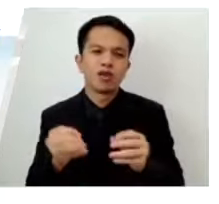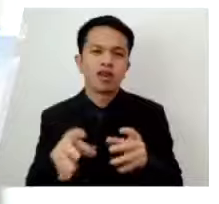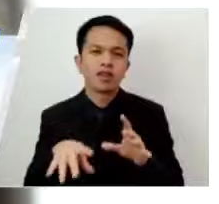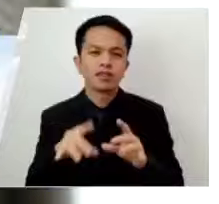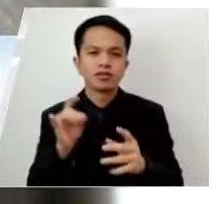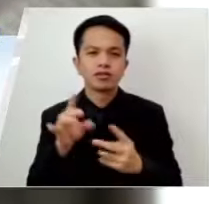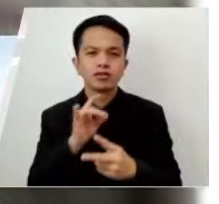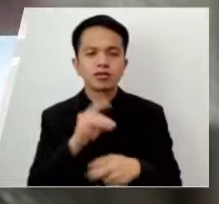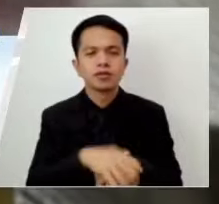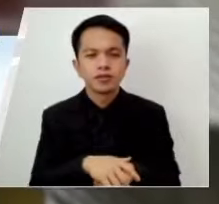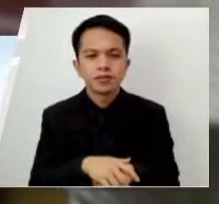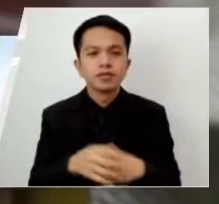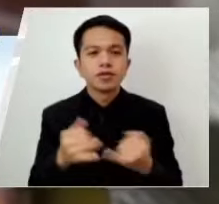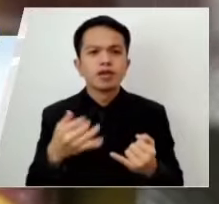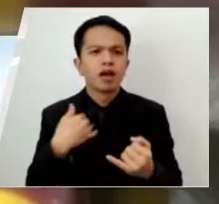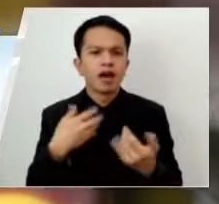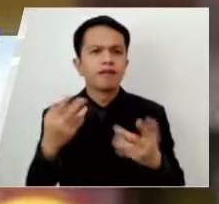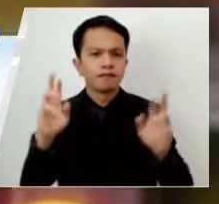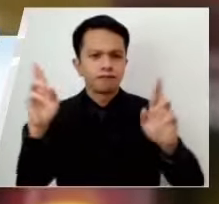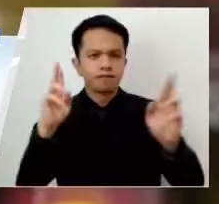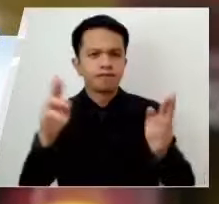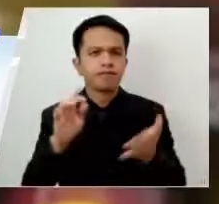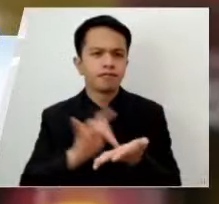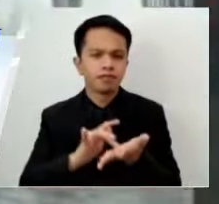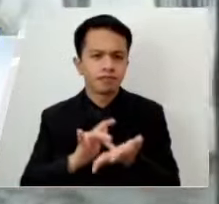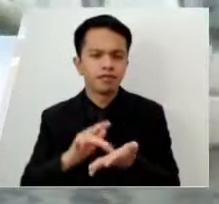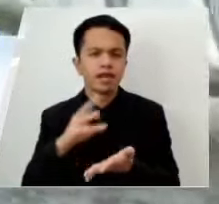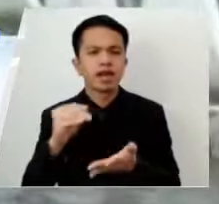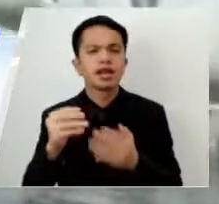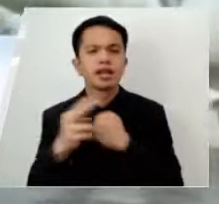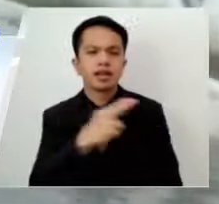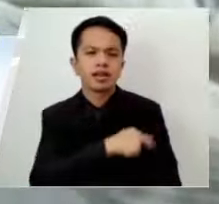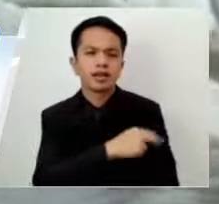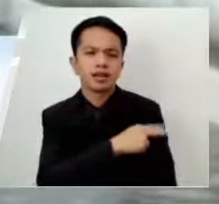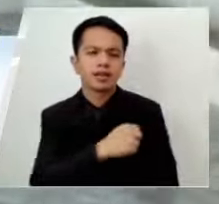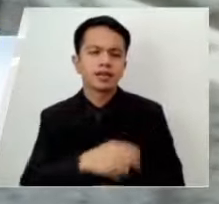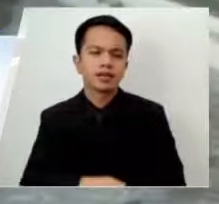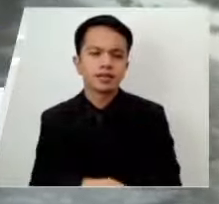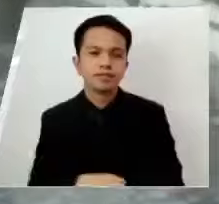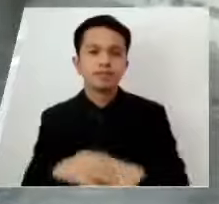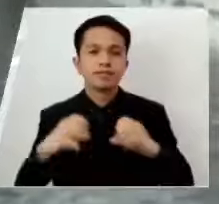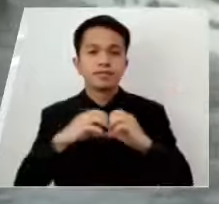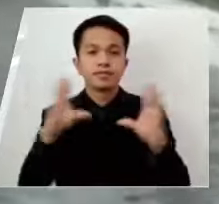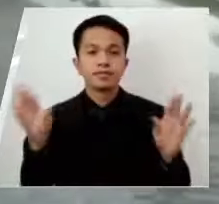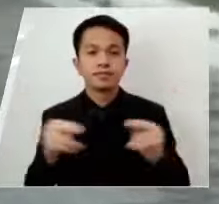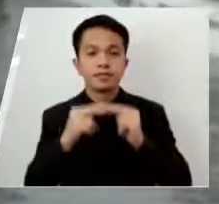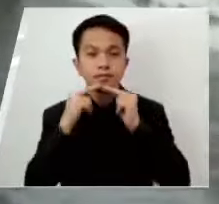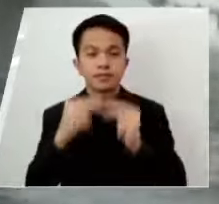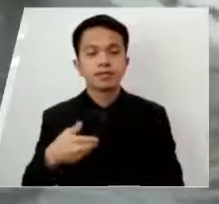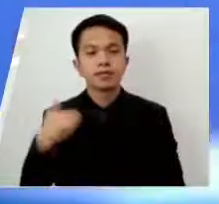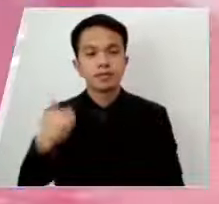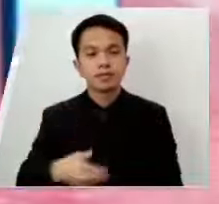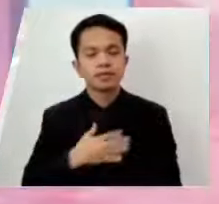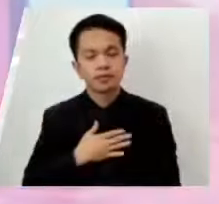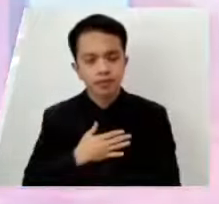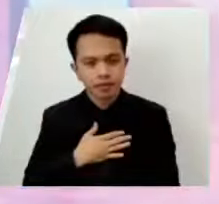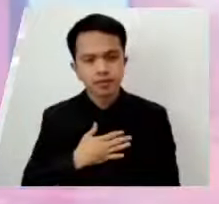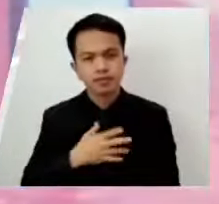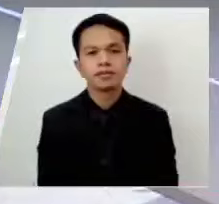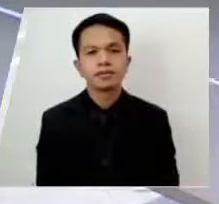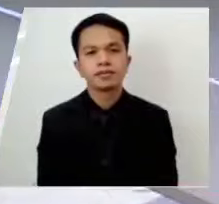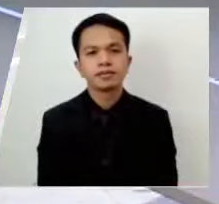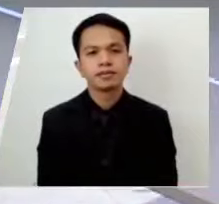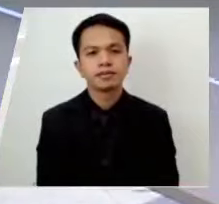na may mga supply ng gamot sa health centers at mga ospital. Para sa GMA Integrated News, Rafi Tima ang inyo.